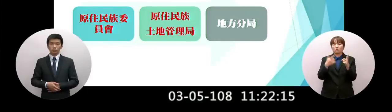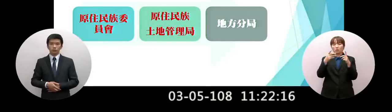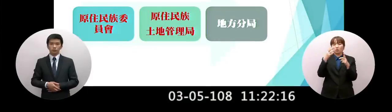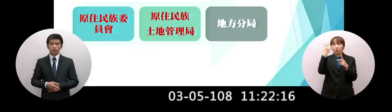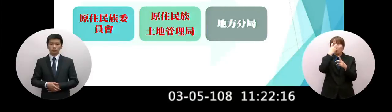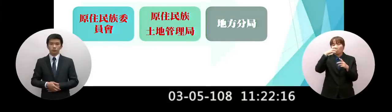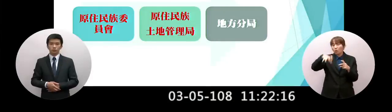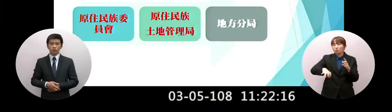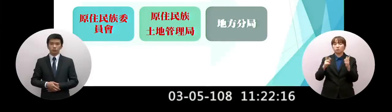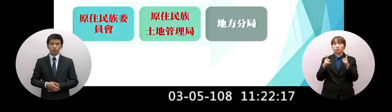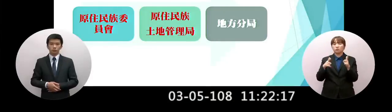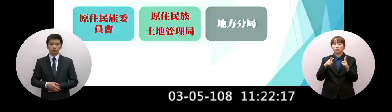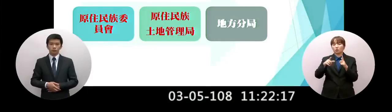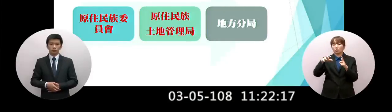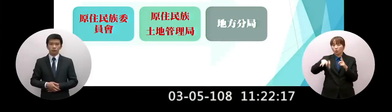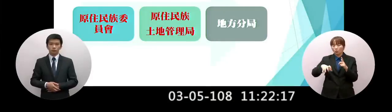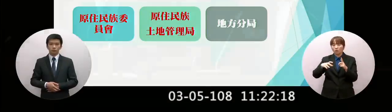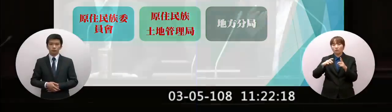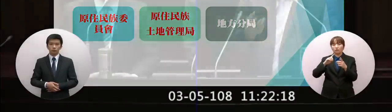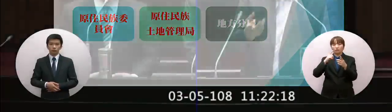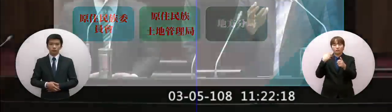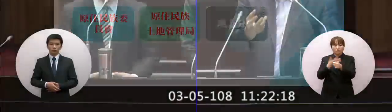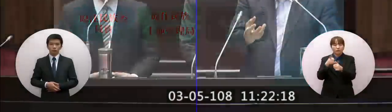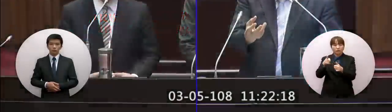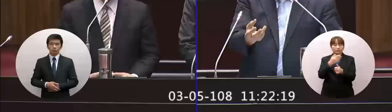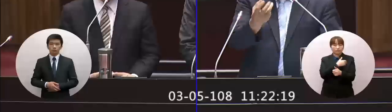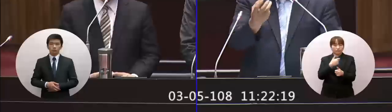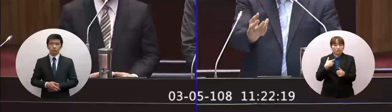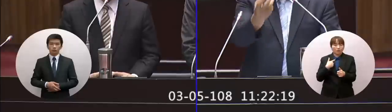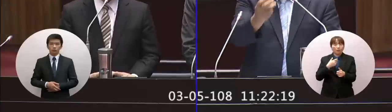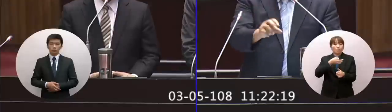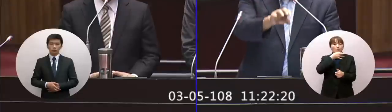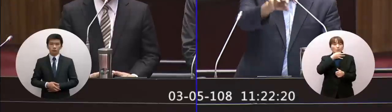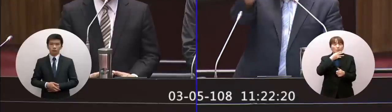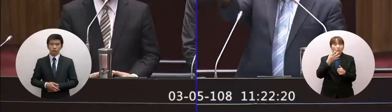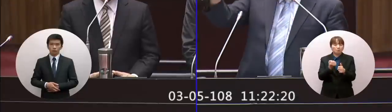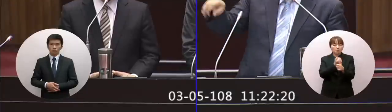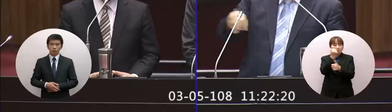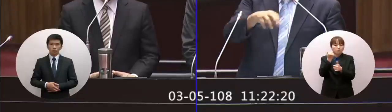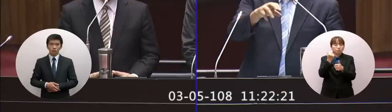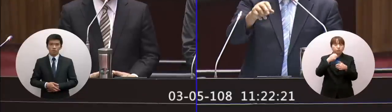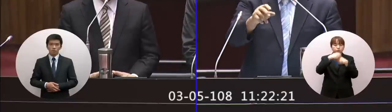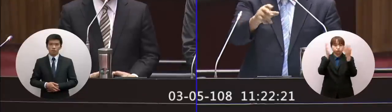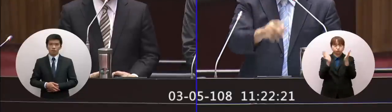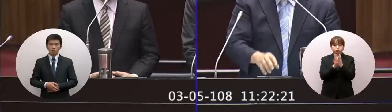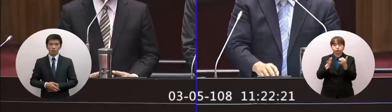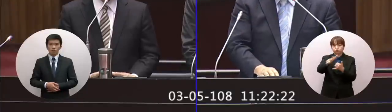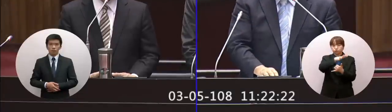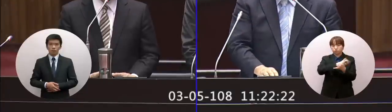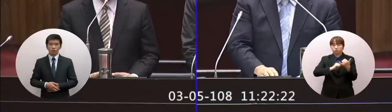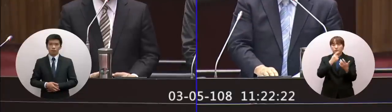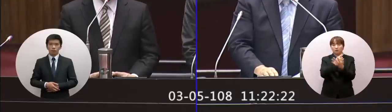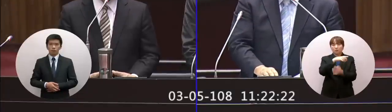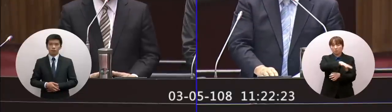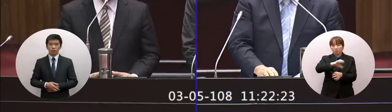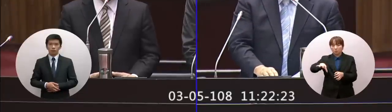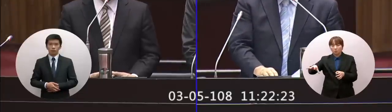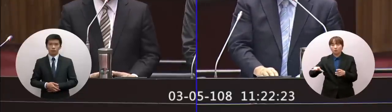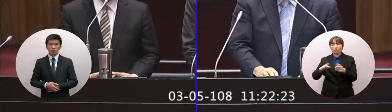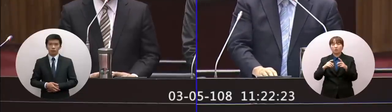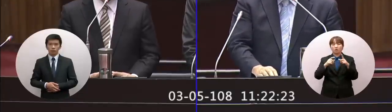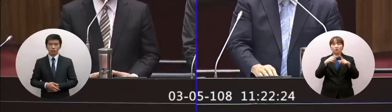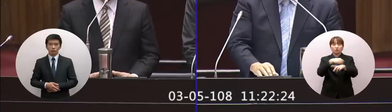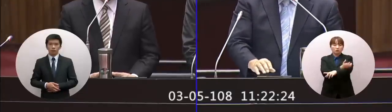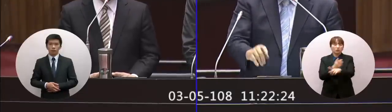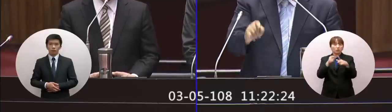管理处，或者是把管理处如何让它有更充分的可以掌握全国各地各乡镇的